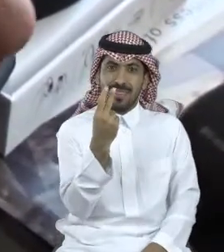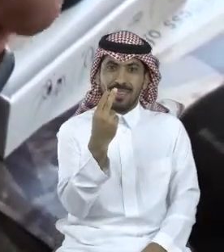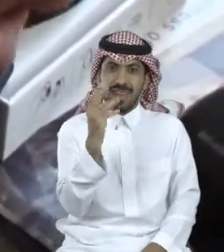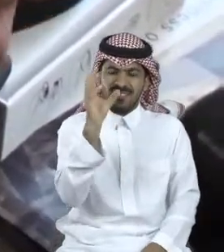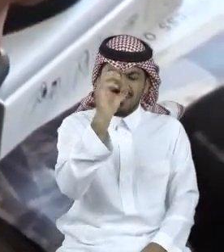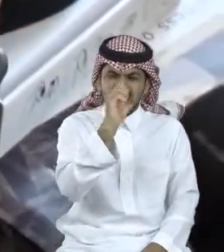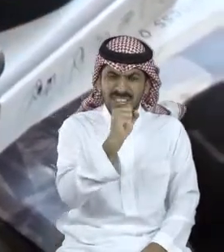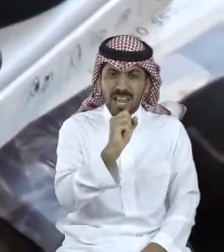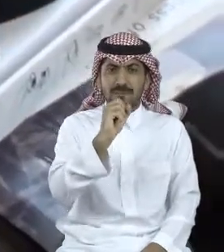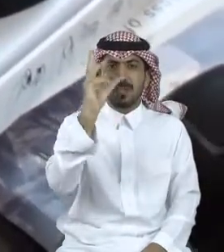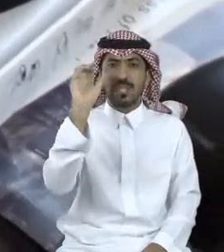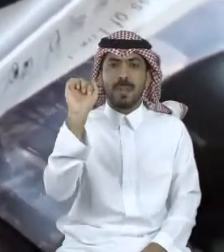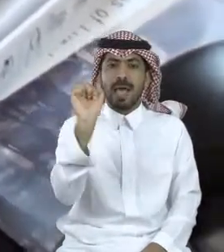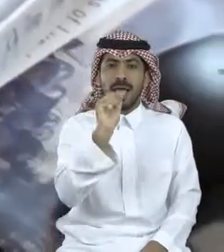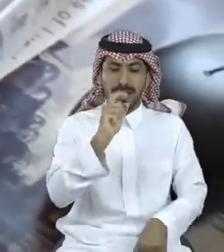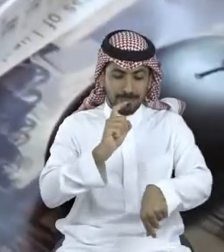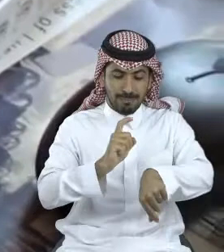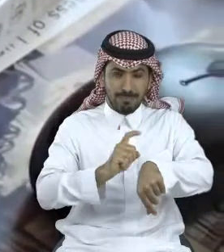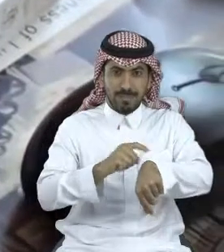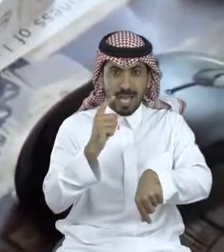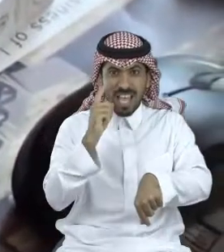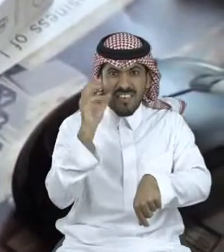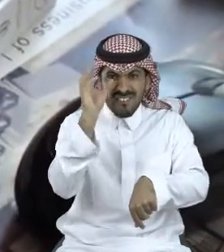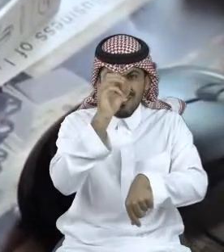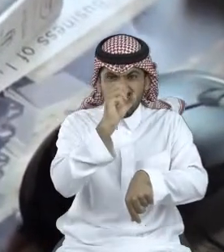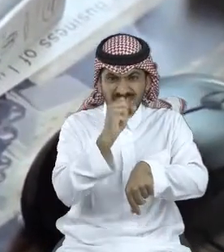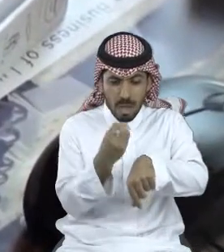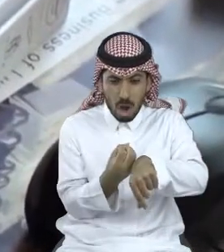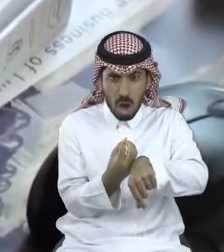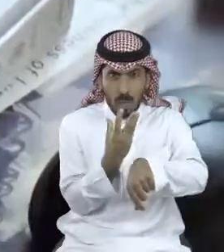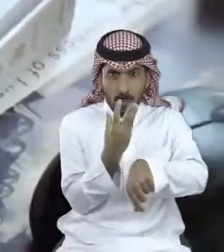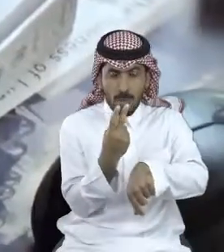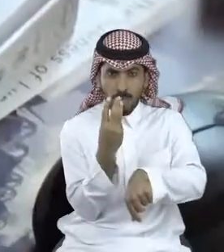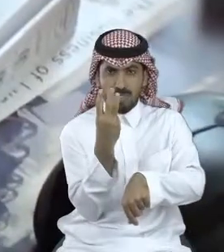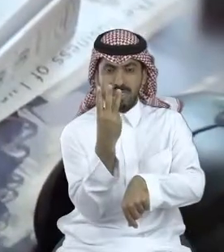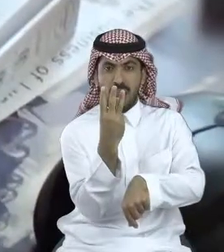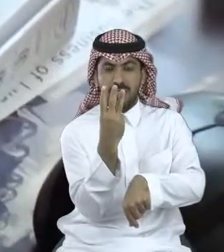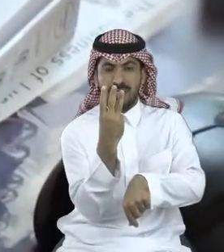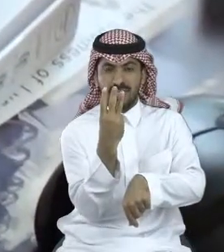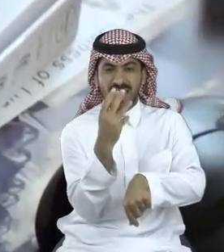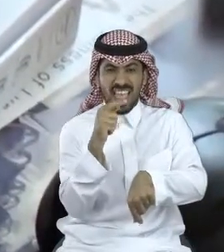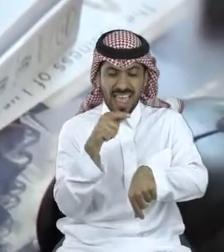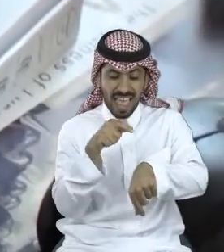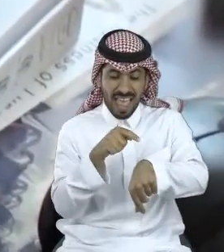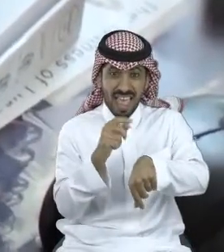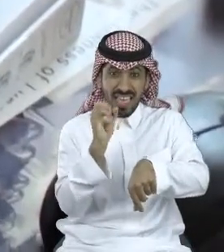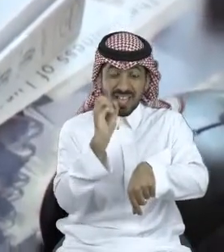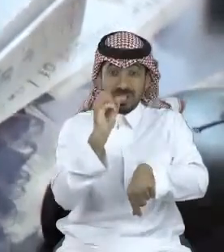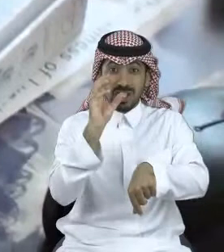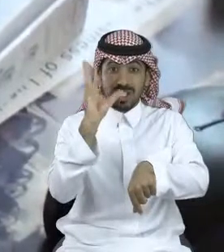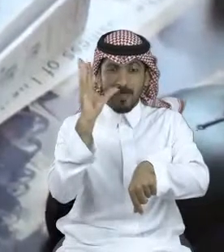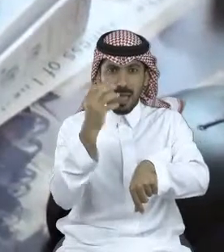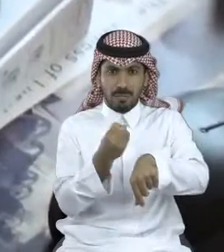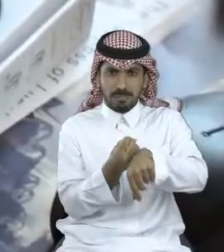ونمط الصباح. نمط الليل لما شفت شغل هنا يطلع اللمبات الثلاثة هذه، الثلاث دتات انه 1 2 3، لو كان هذا نمط الصباح. نمط